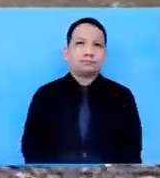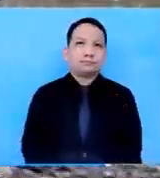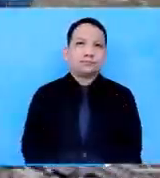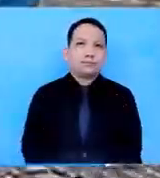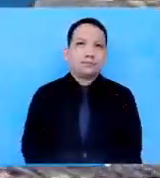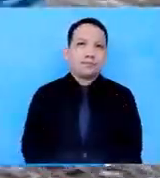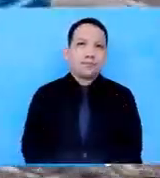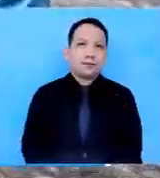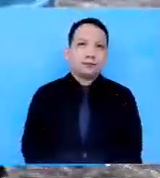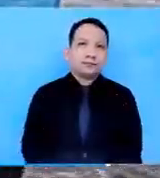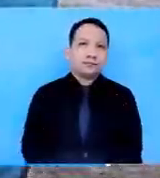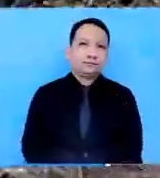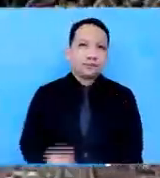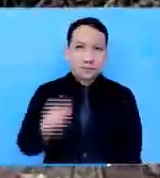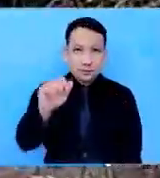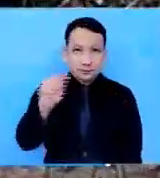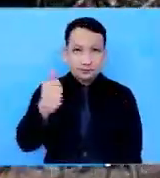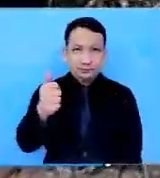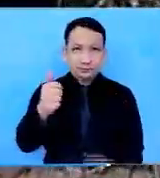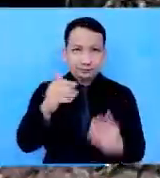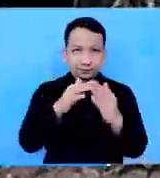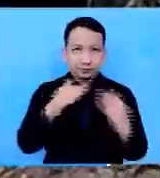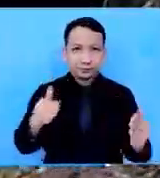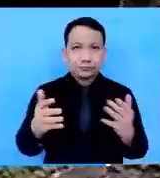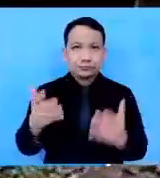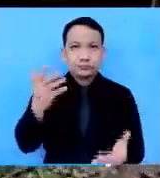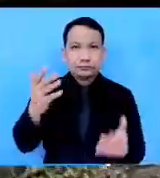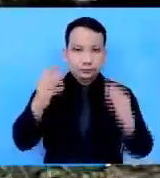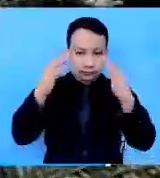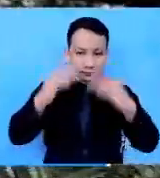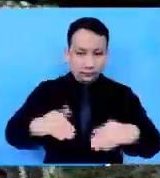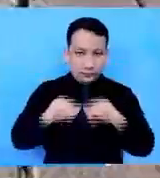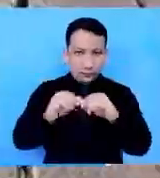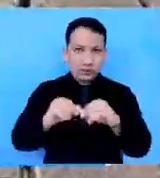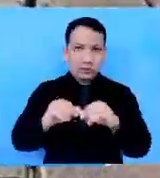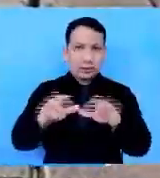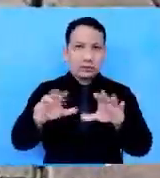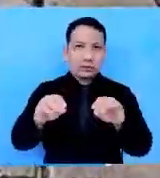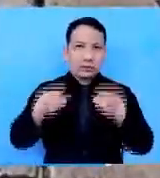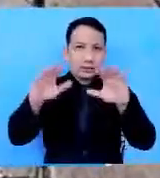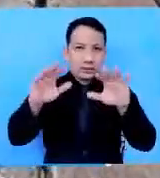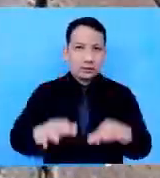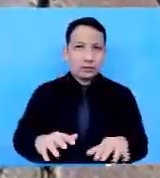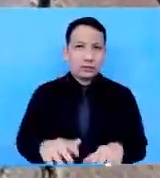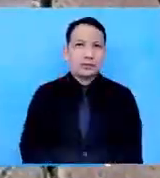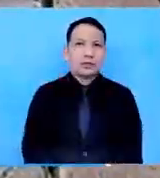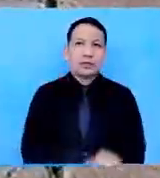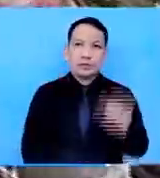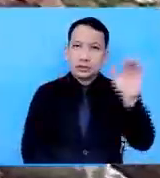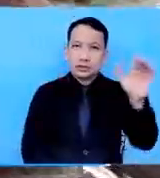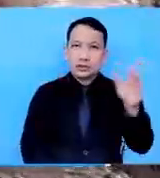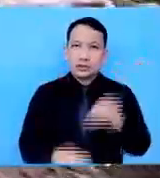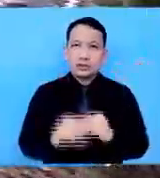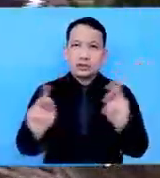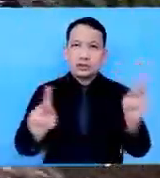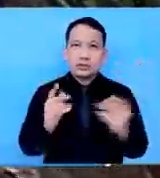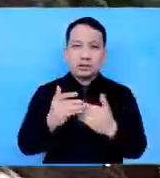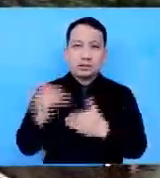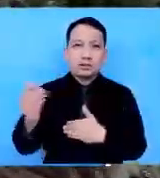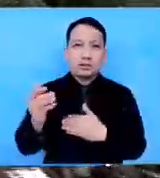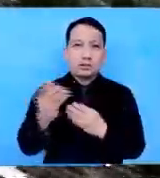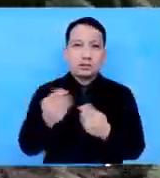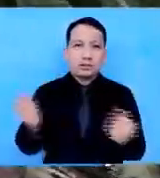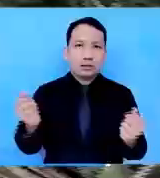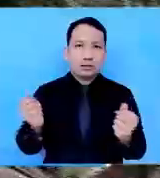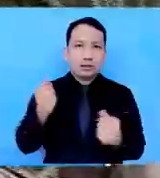Mahigit 10 tirahan sa barangay ang posibleng gumuho sakaling tuloy-tuloy na lumambot ang lupa. Kaya nananawagan na ang mga residente na solusyonan ang